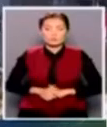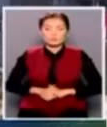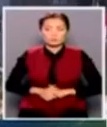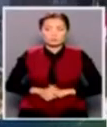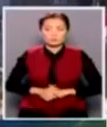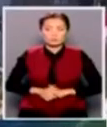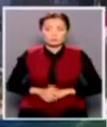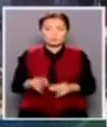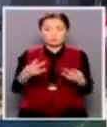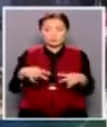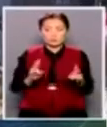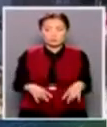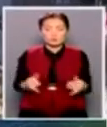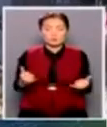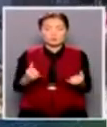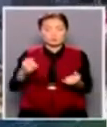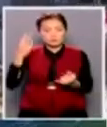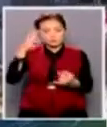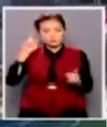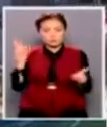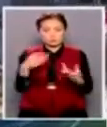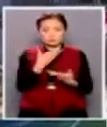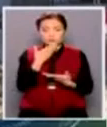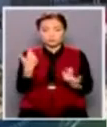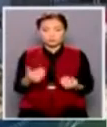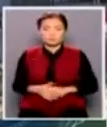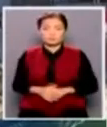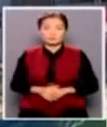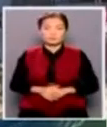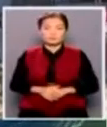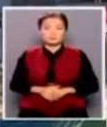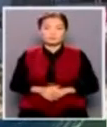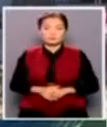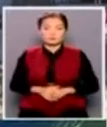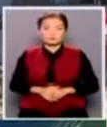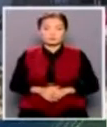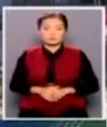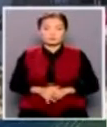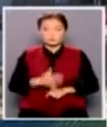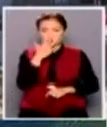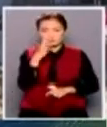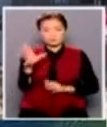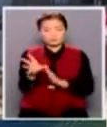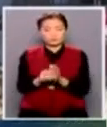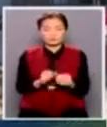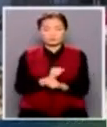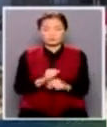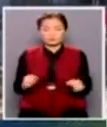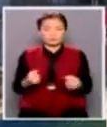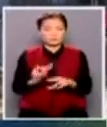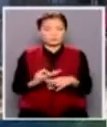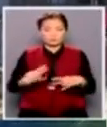Керегіміз әзірге енді біз дамыған мемлекет емес, біз енді дамып келе жатырмыз. Енді ол батыс Европадан қарап алып жатқан дұрыс қой